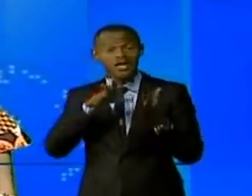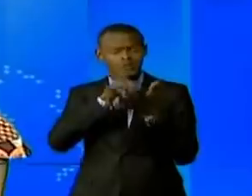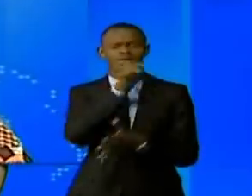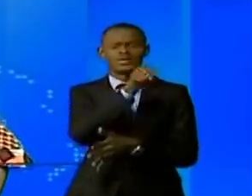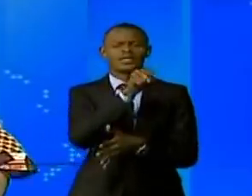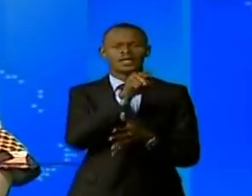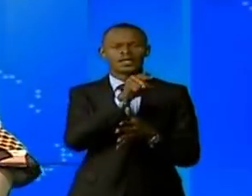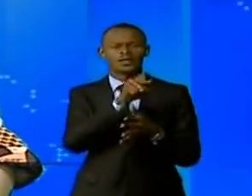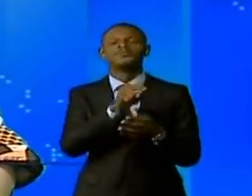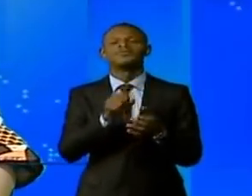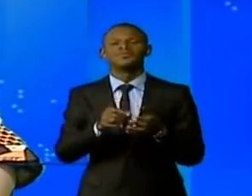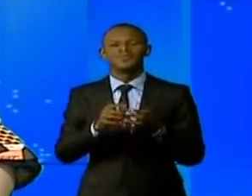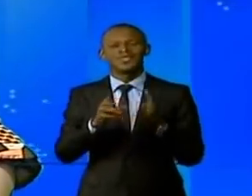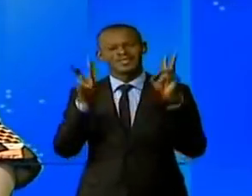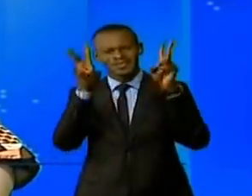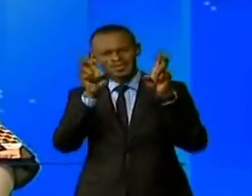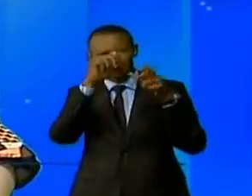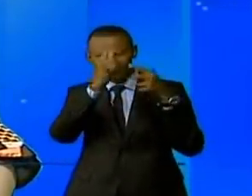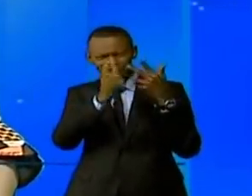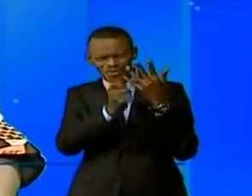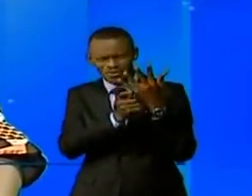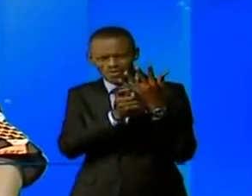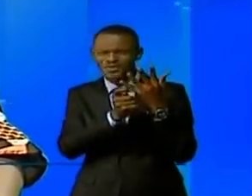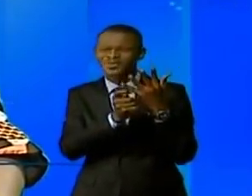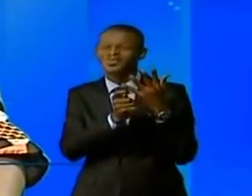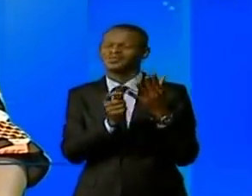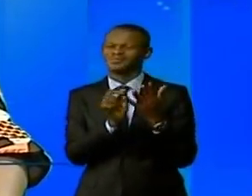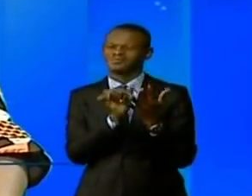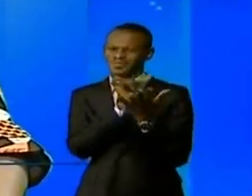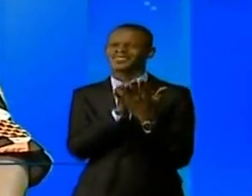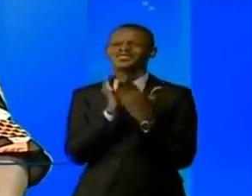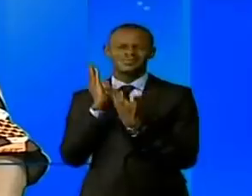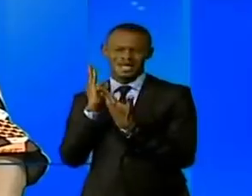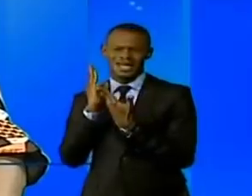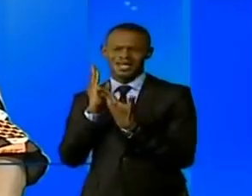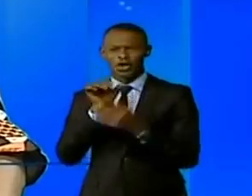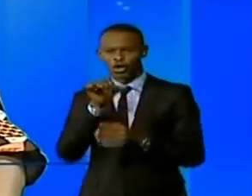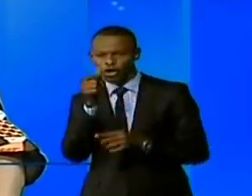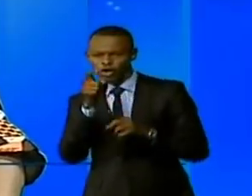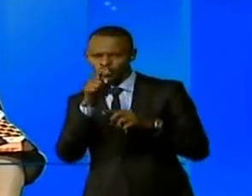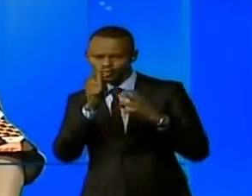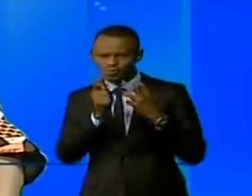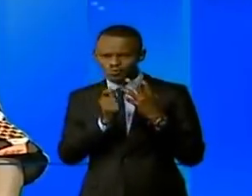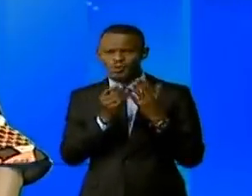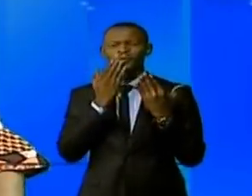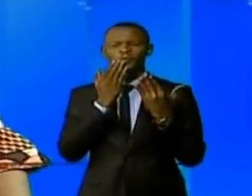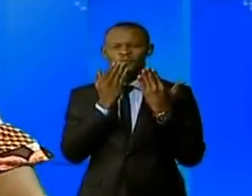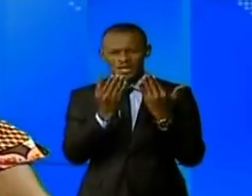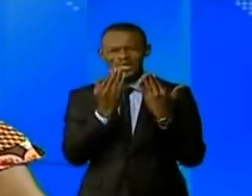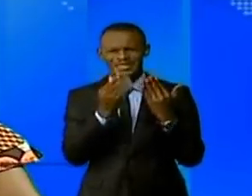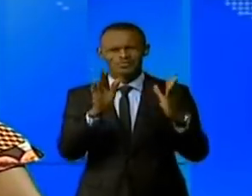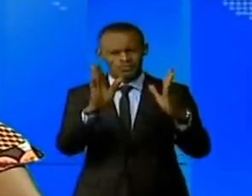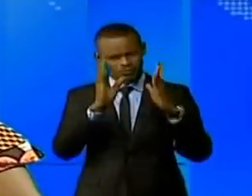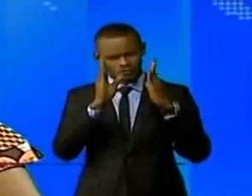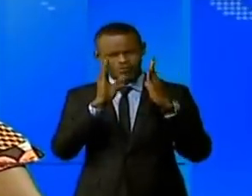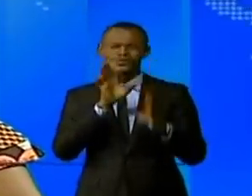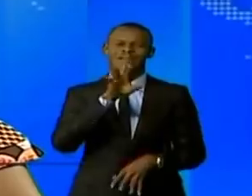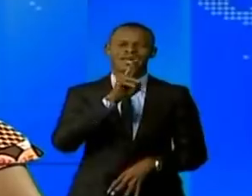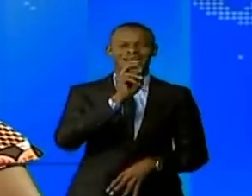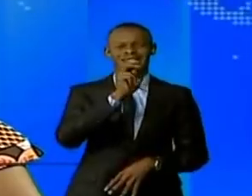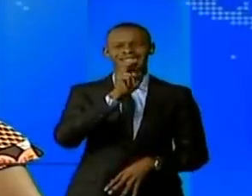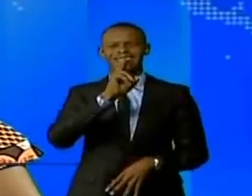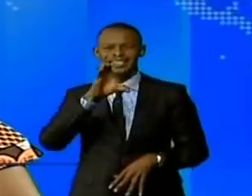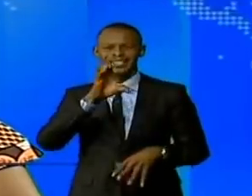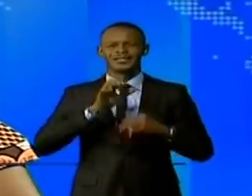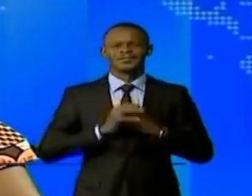et d'autres sujets vous seront développés tout à l'heure. Merci d'être avec nous sur la RTNC. Pour